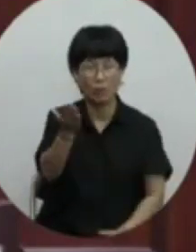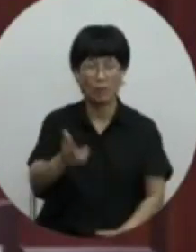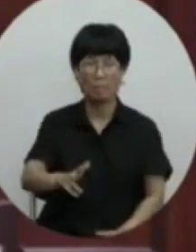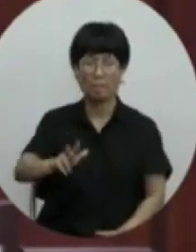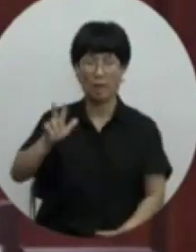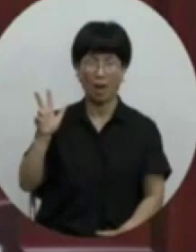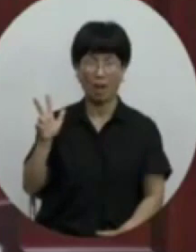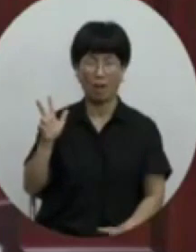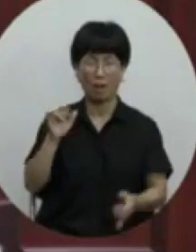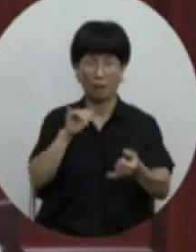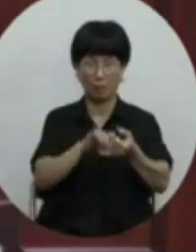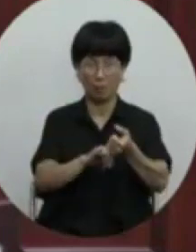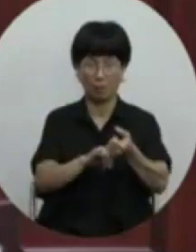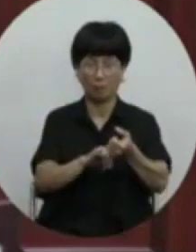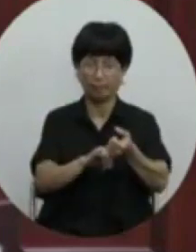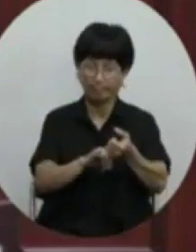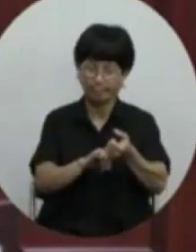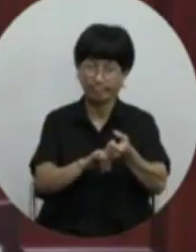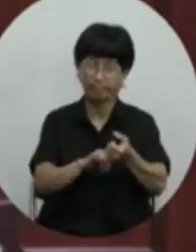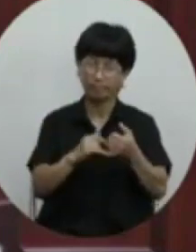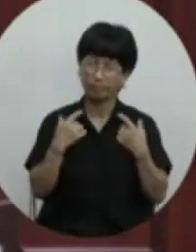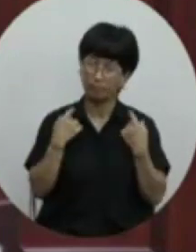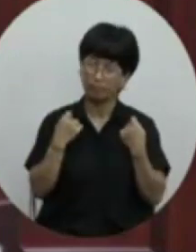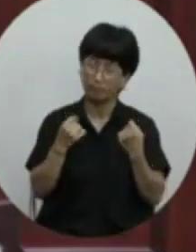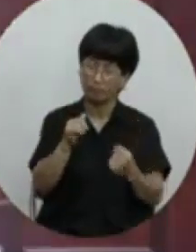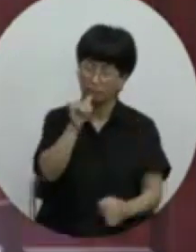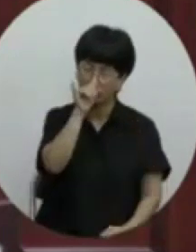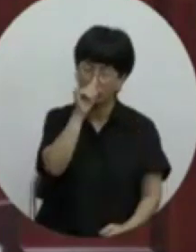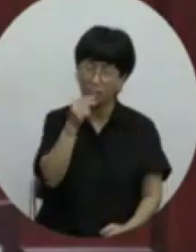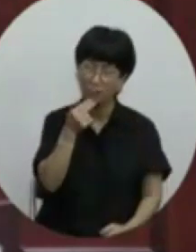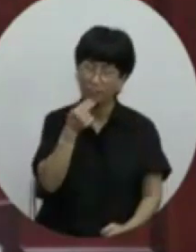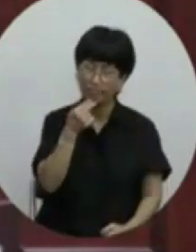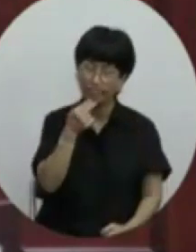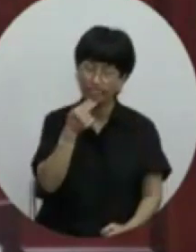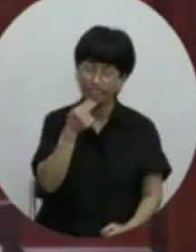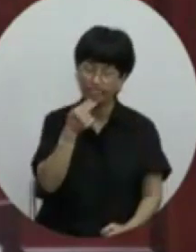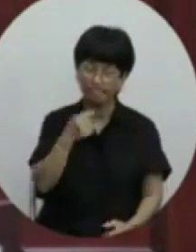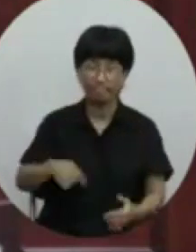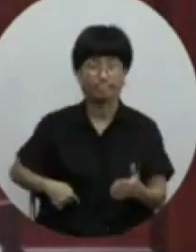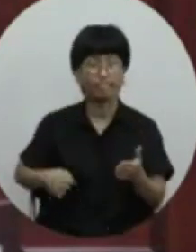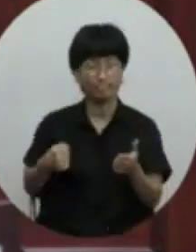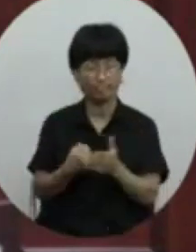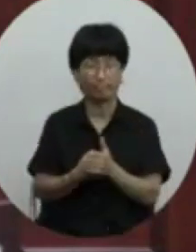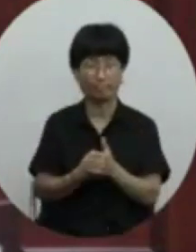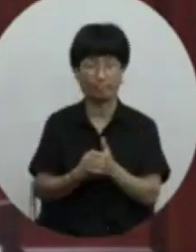약속과 그 초심을 잃지 않도록 마음속 다짐을 하고 있습니다.